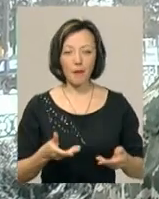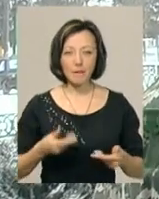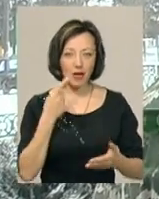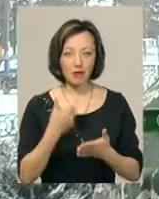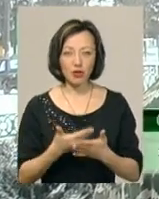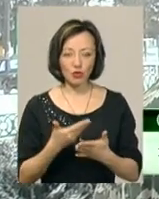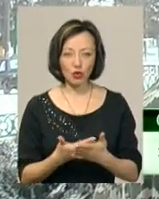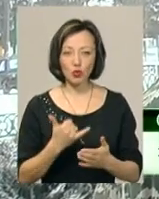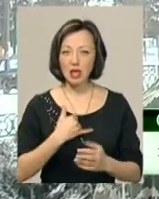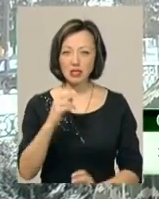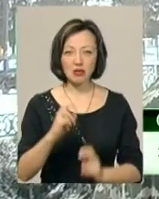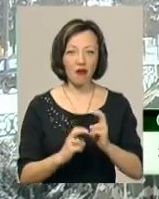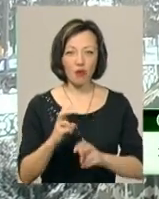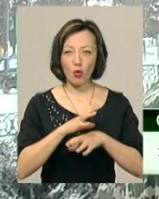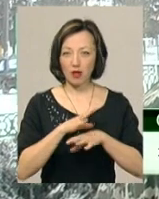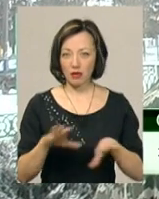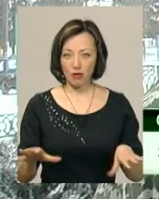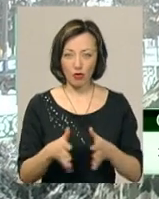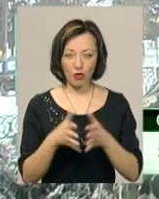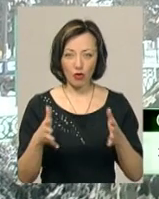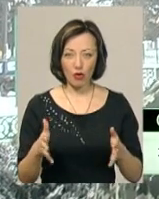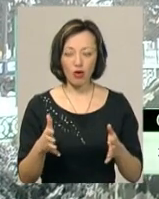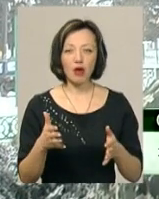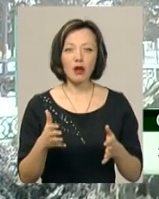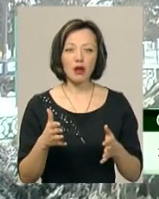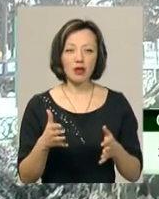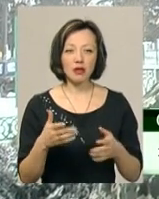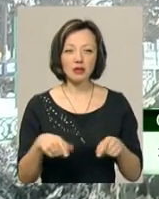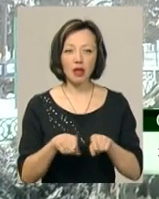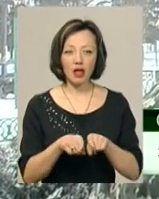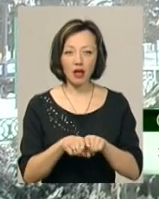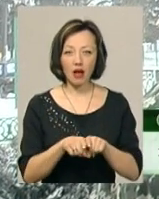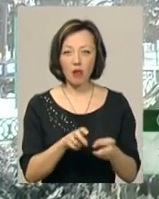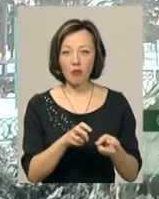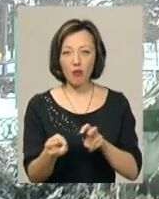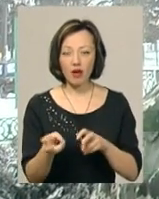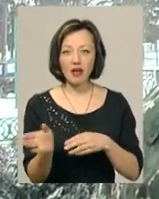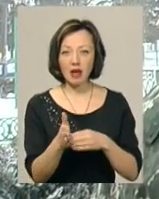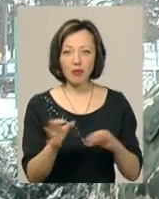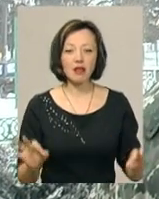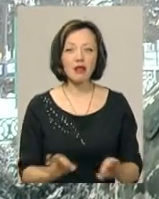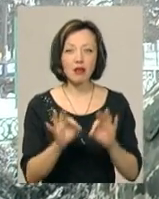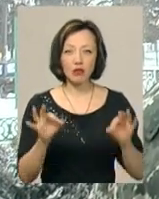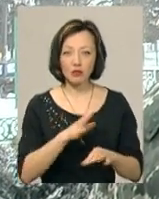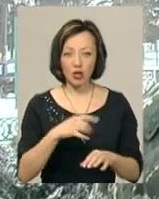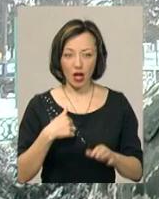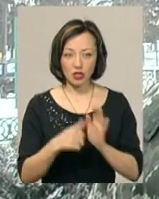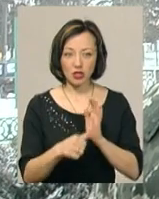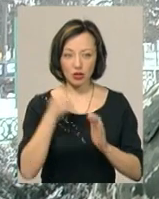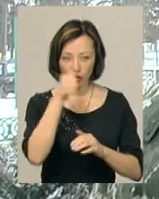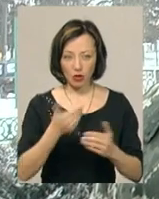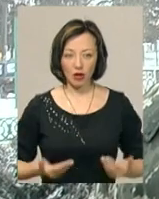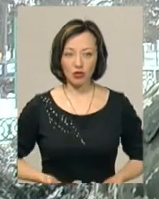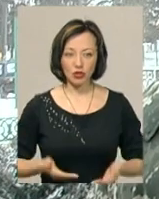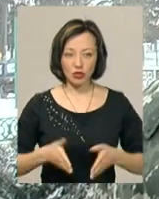підозрюємо, оскільки у нас такого заводу не було, і він вже є, і таких морів риби у нас ніколи. Я 60-го року народження тут